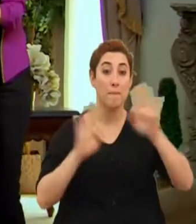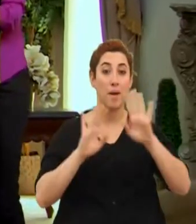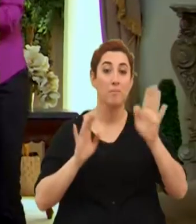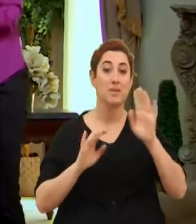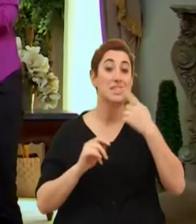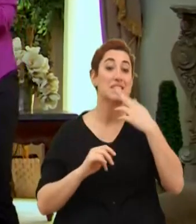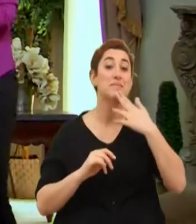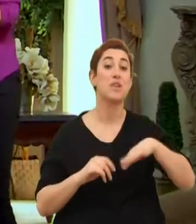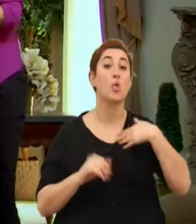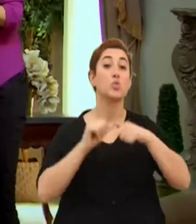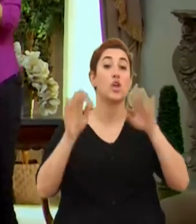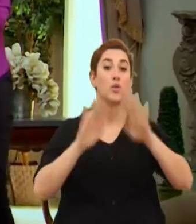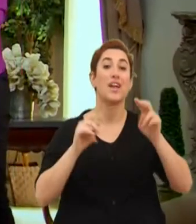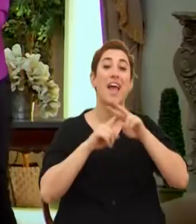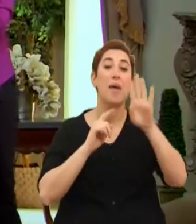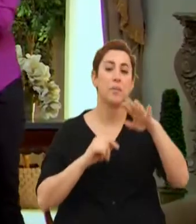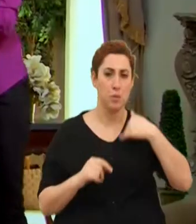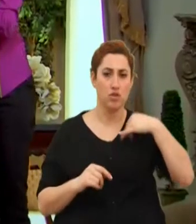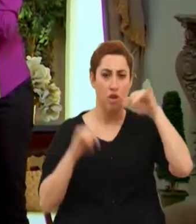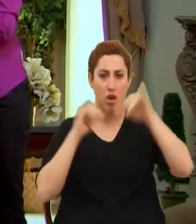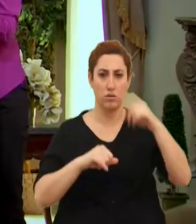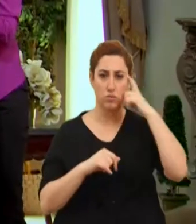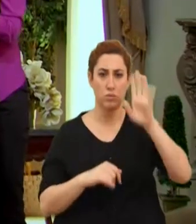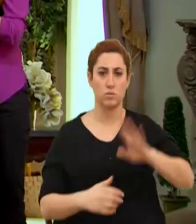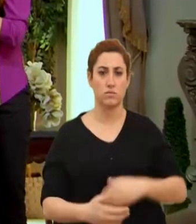mı? Kızımdan uzak dur. Kemal'im bence de.